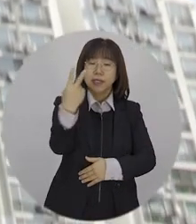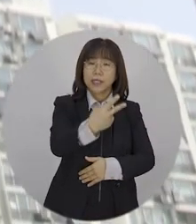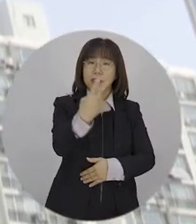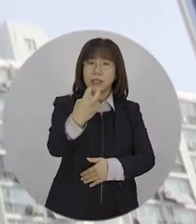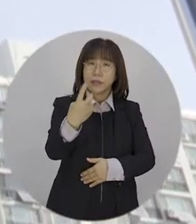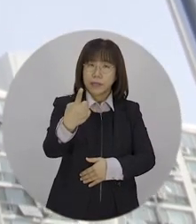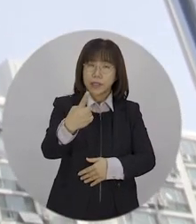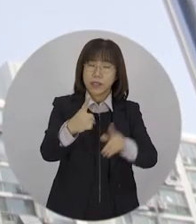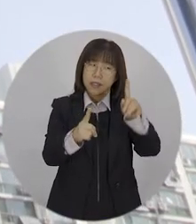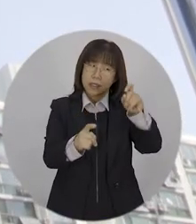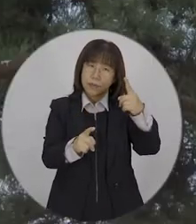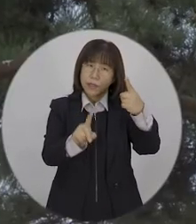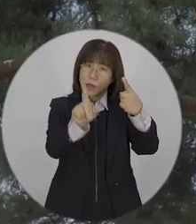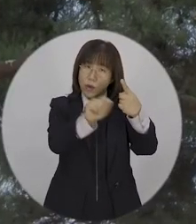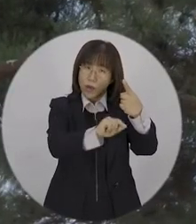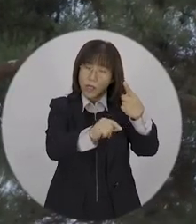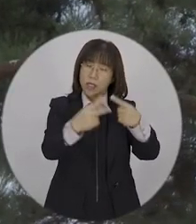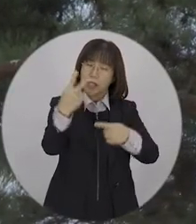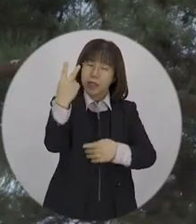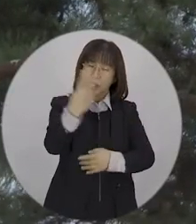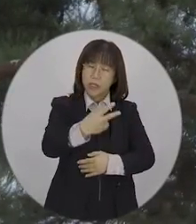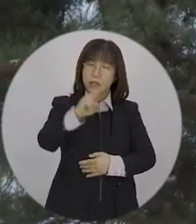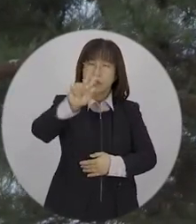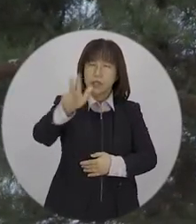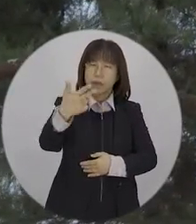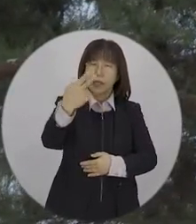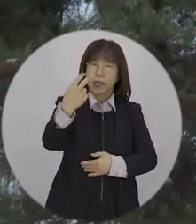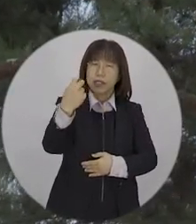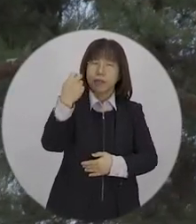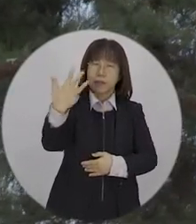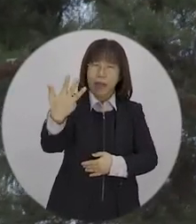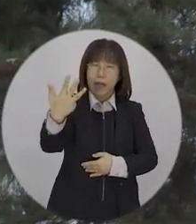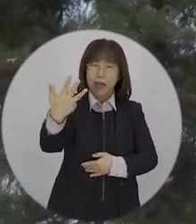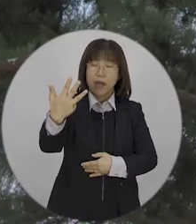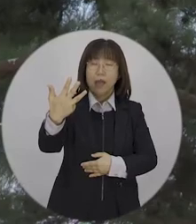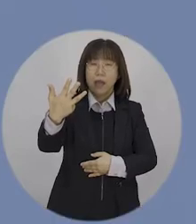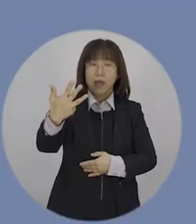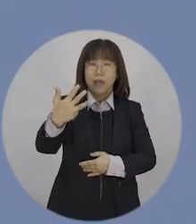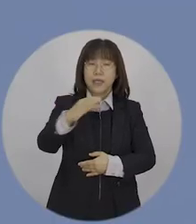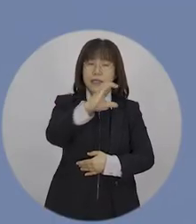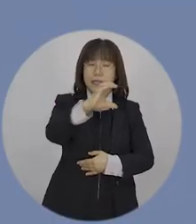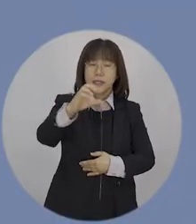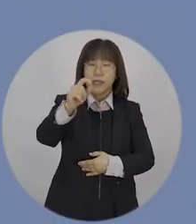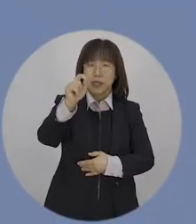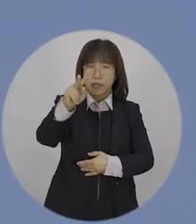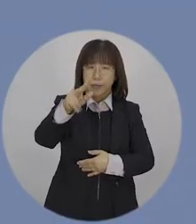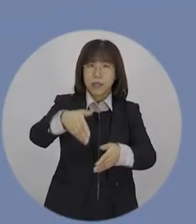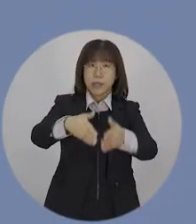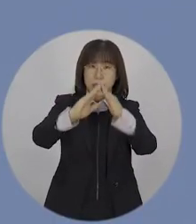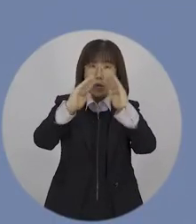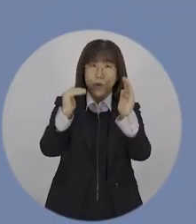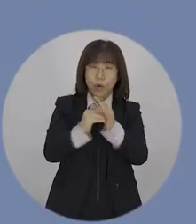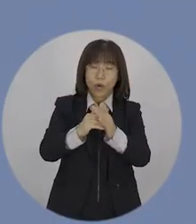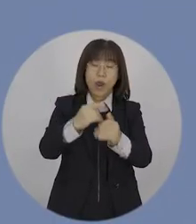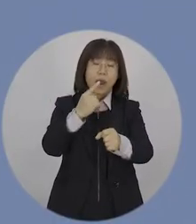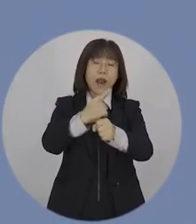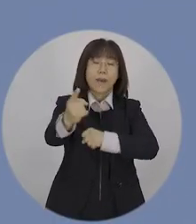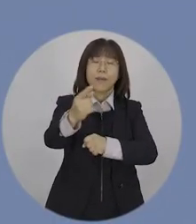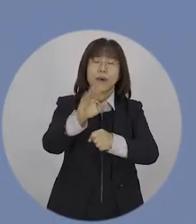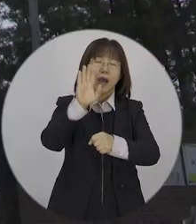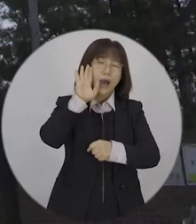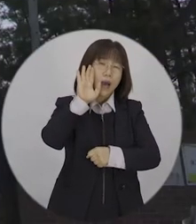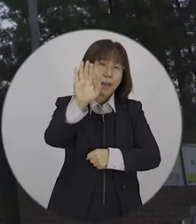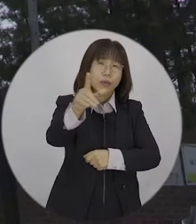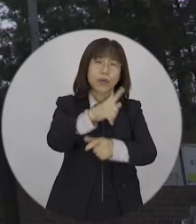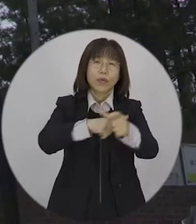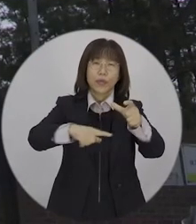2021년 11월의 기준으로 총 2천 7백 28개의 00 cctv 구축했으며 앞으로도